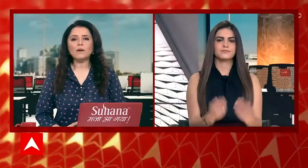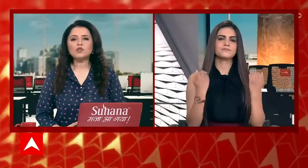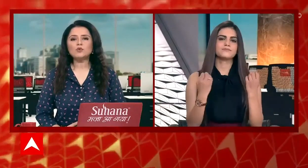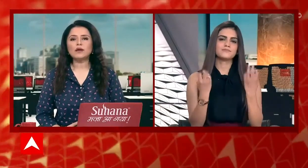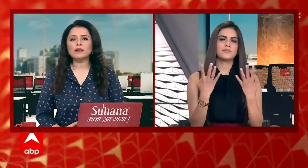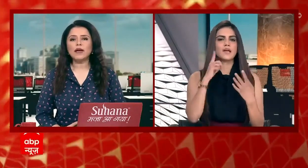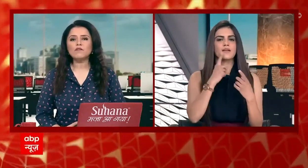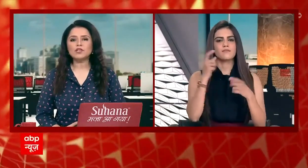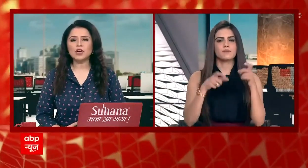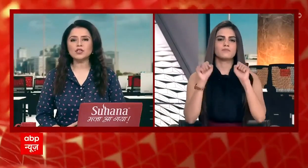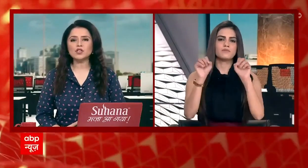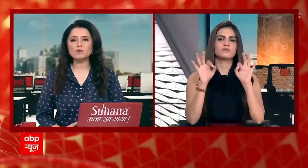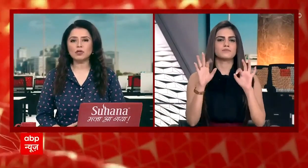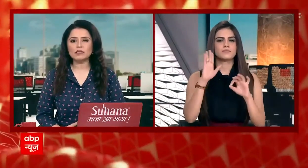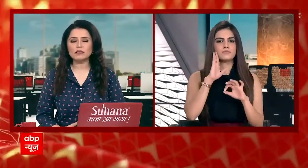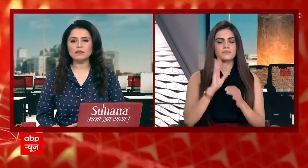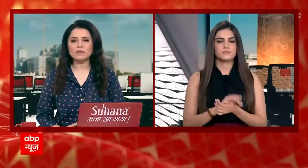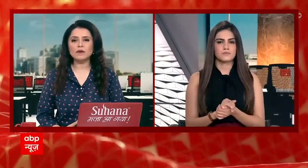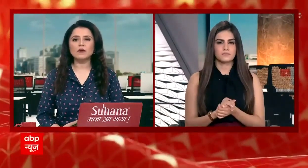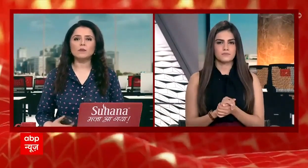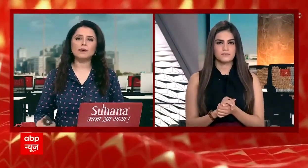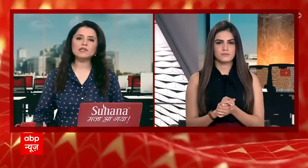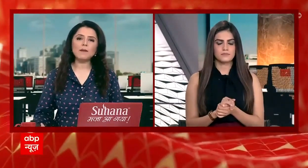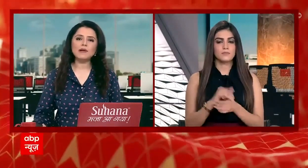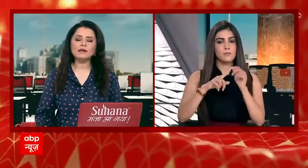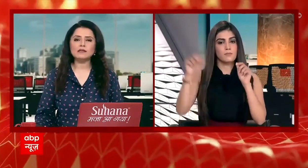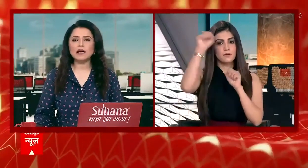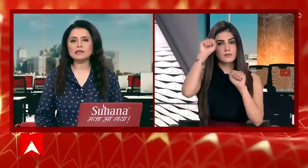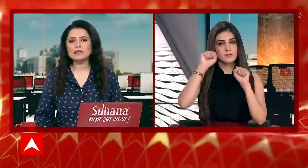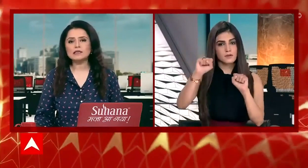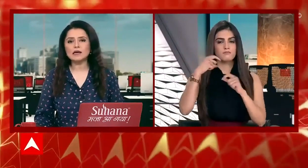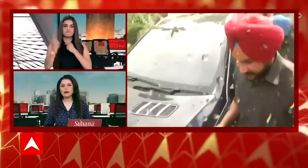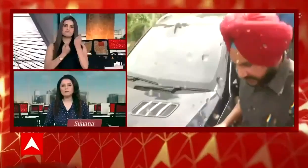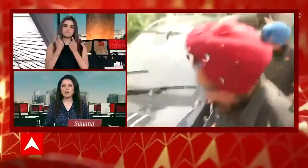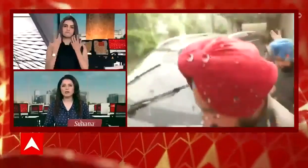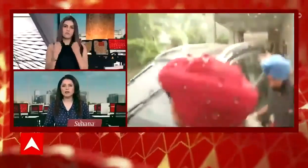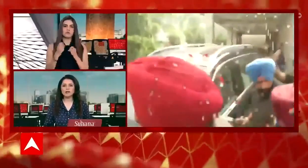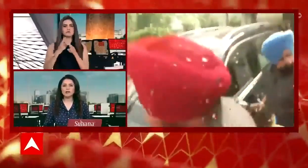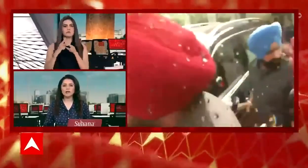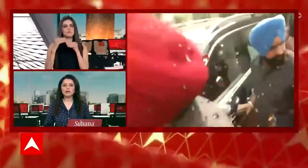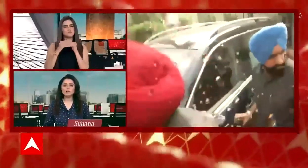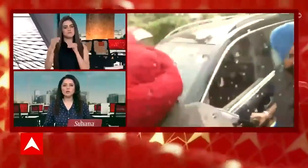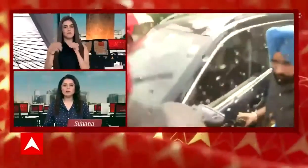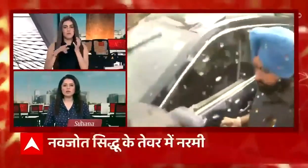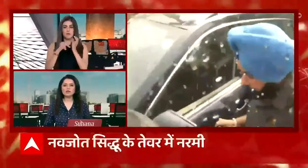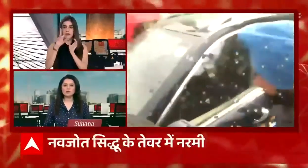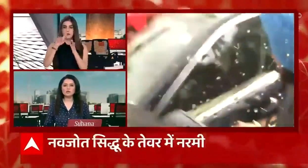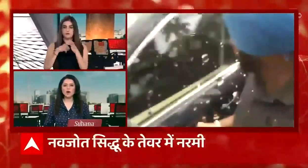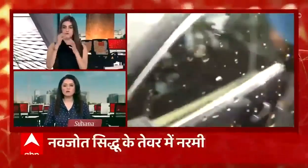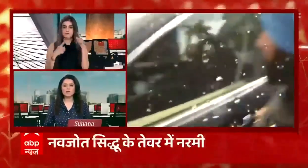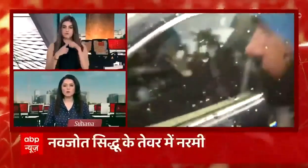है और आईए अब शुरू करते हैं विशेष बुलेट पंजाब में सियासी संग्राम जारी है नवजोत